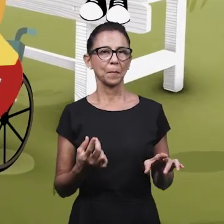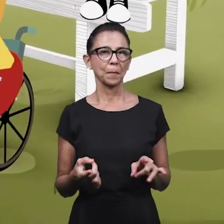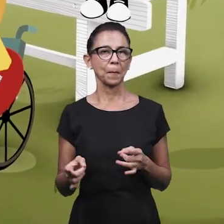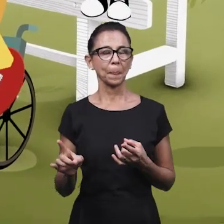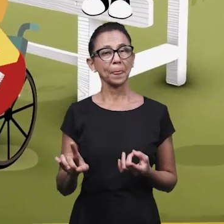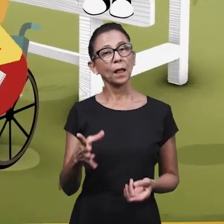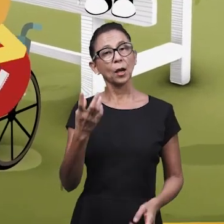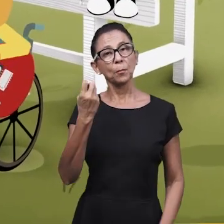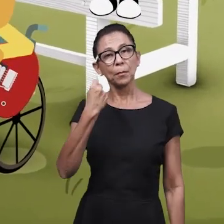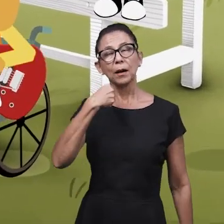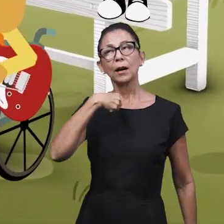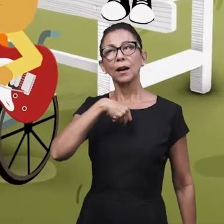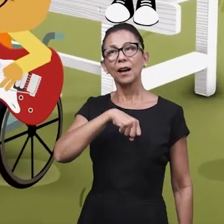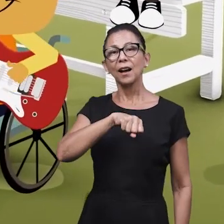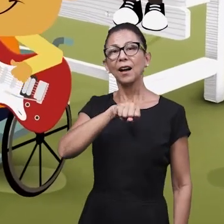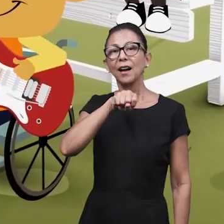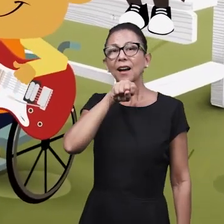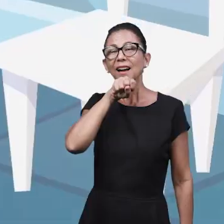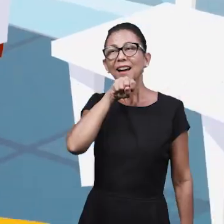amar.